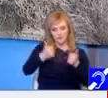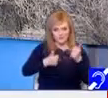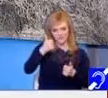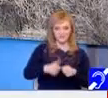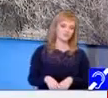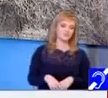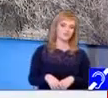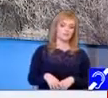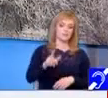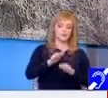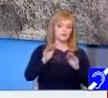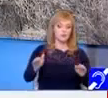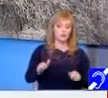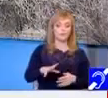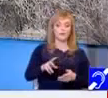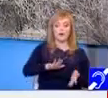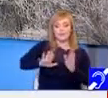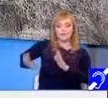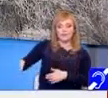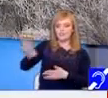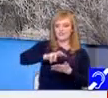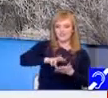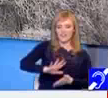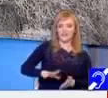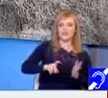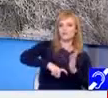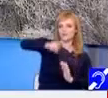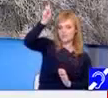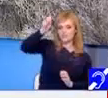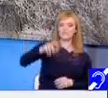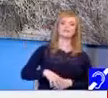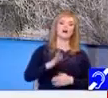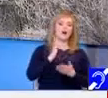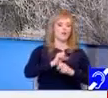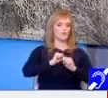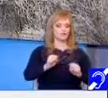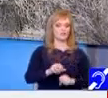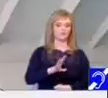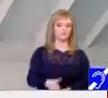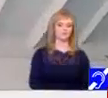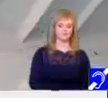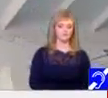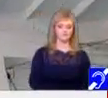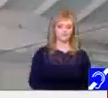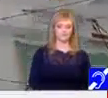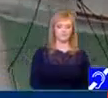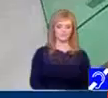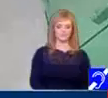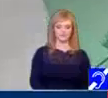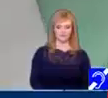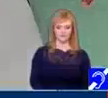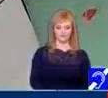Turismul Pedestru. Copiii au depășit mai multe obstacole la înălțime, dând dovadă de organizare, putere și curaj.